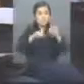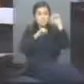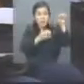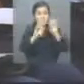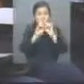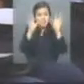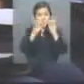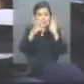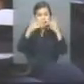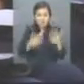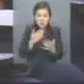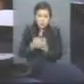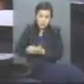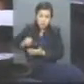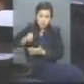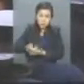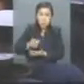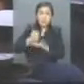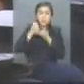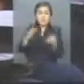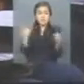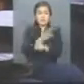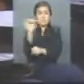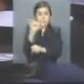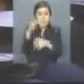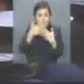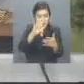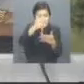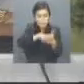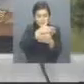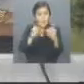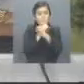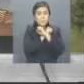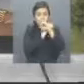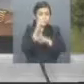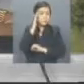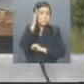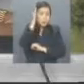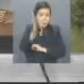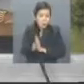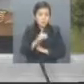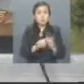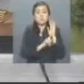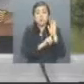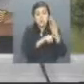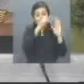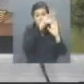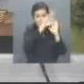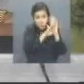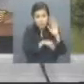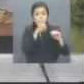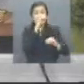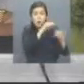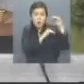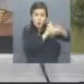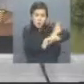าชดเชยและเยียวยาไม่ทั่วถึงขณะที่การวางแผนป้องกันน้ำท่วมในอนาคตอย่างเช่นกำหนดให้อยุธยาเป็นพื้นที่รับน้ำ